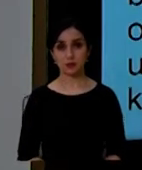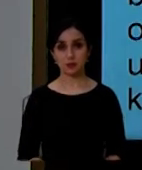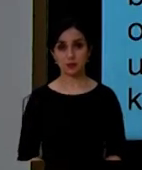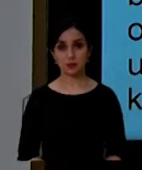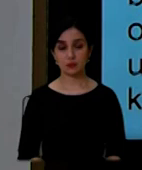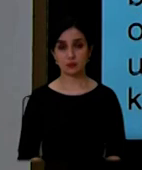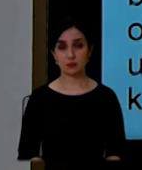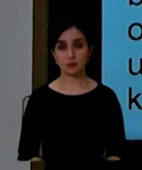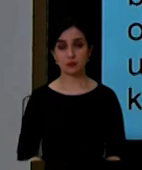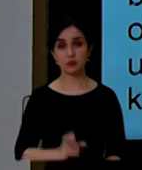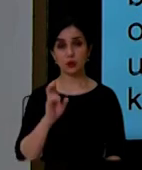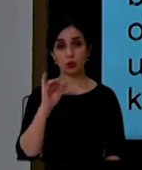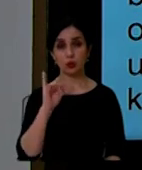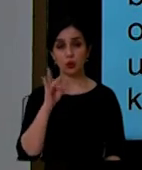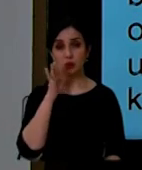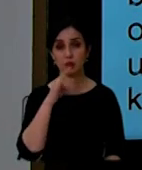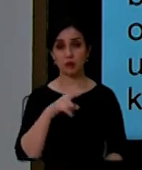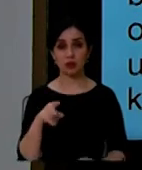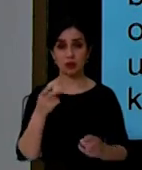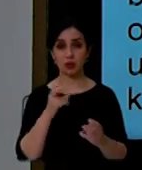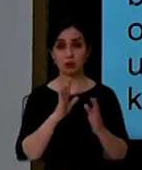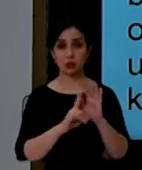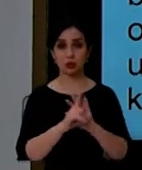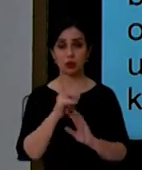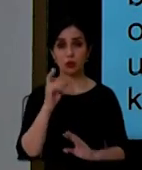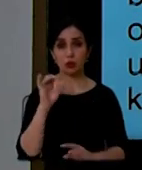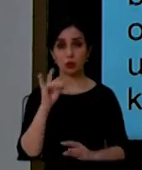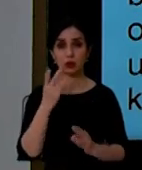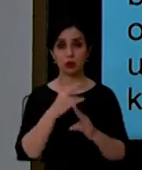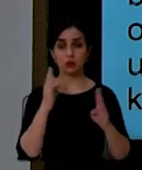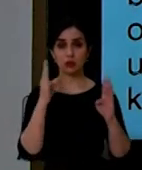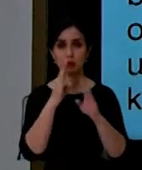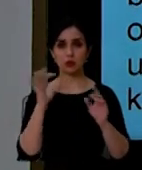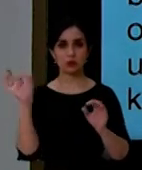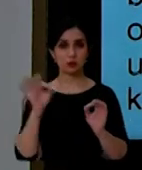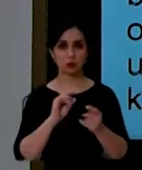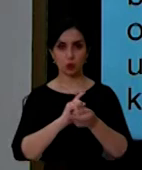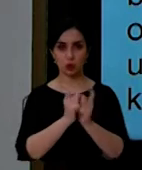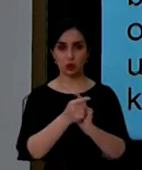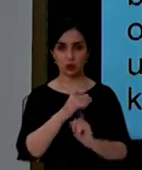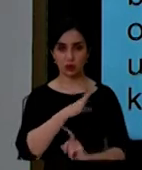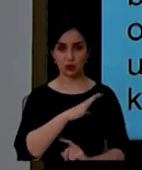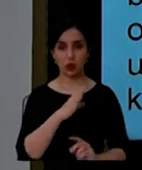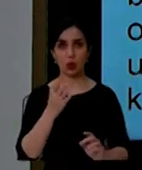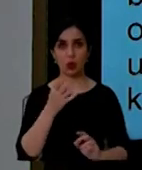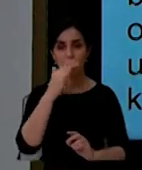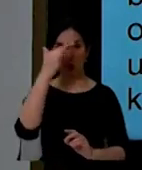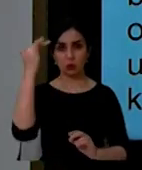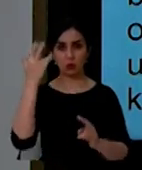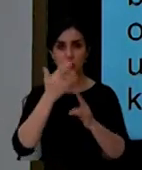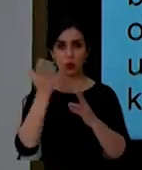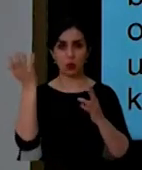Bur davrıgə kelatigən bolsək, bur davrıda ıqləm kesigən özgərgən. Osmanını